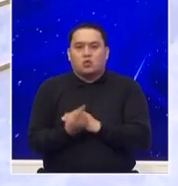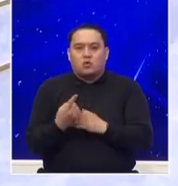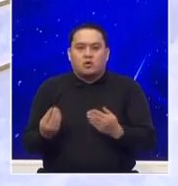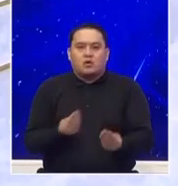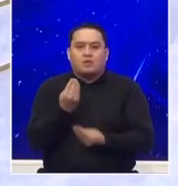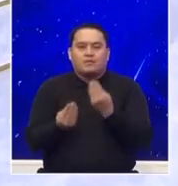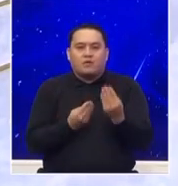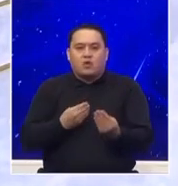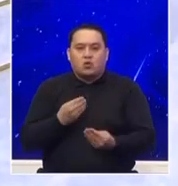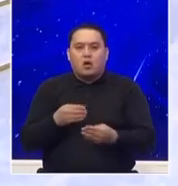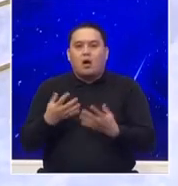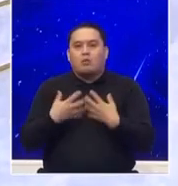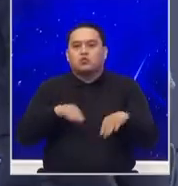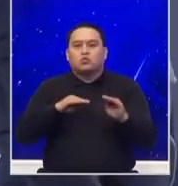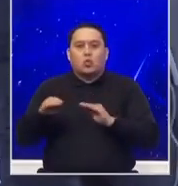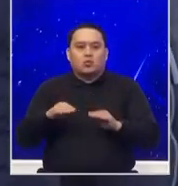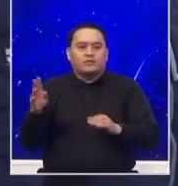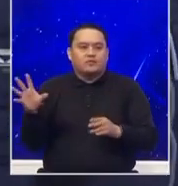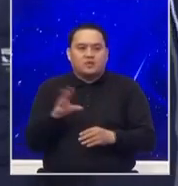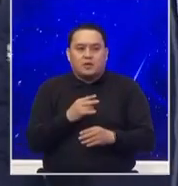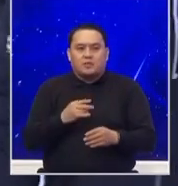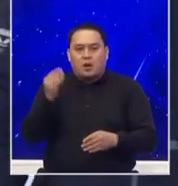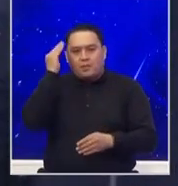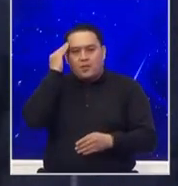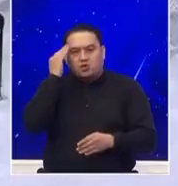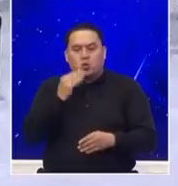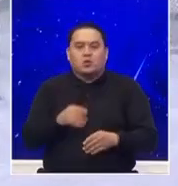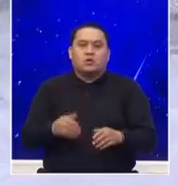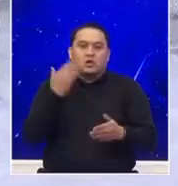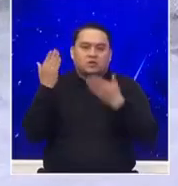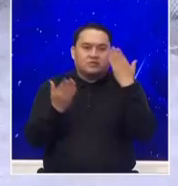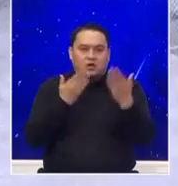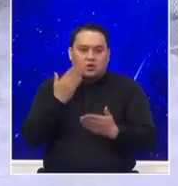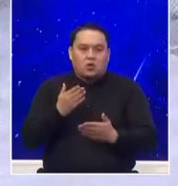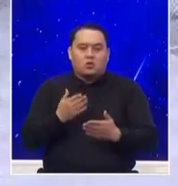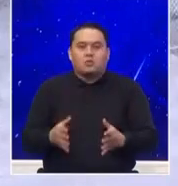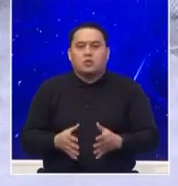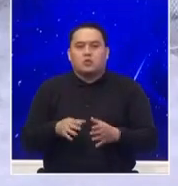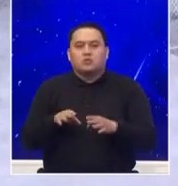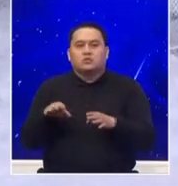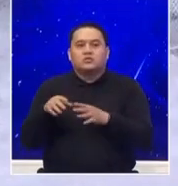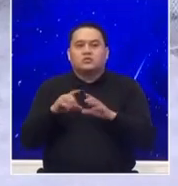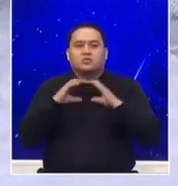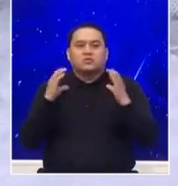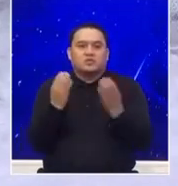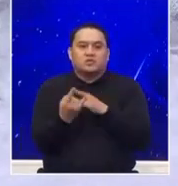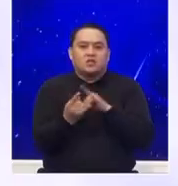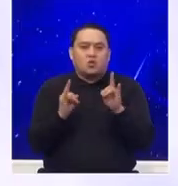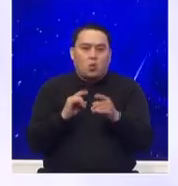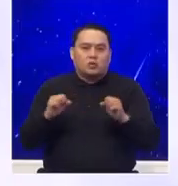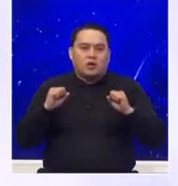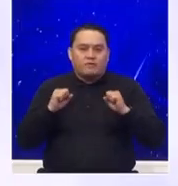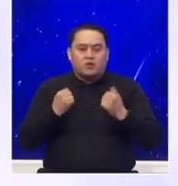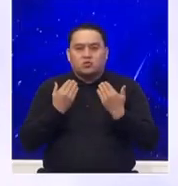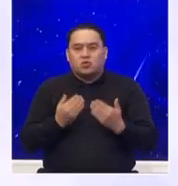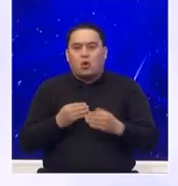игровая площадка, оборудованная всеми необходимыми атрибутами для развлечений и даже небольшой стадион. В целом в Талгаре к настоящему